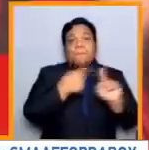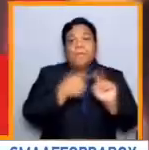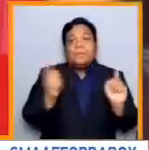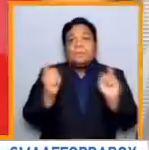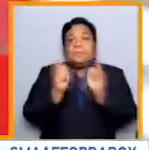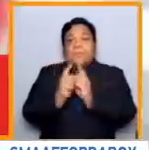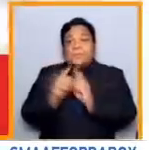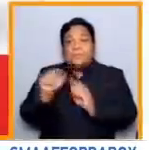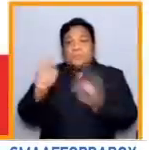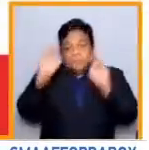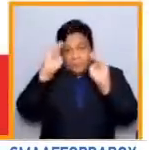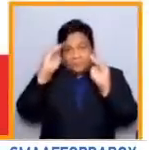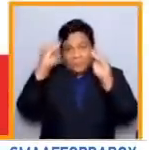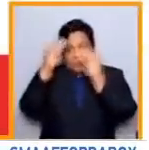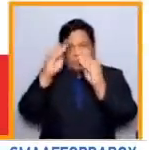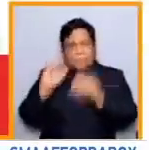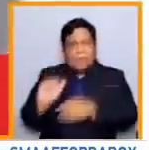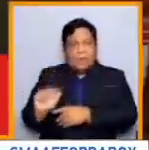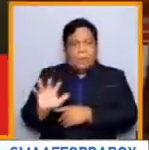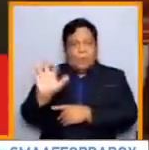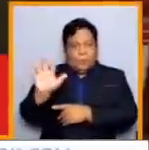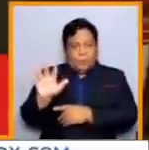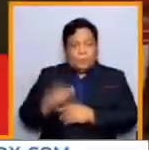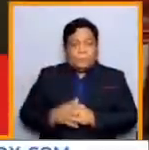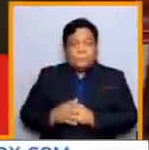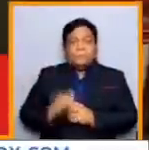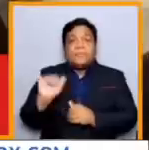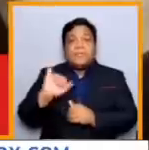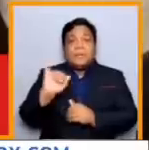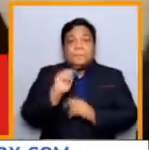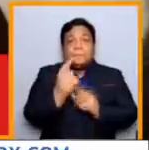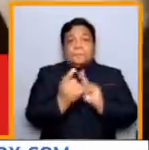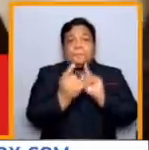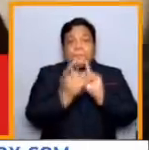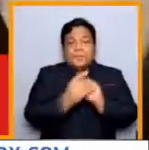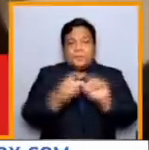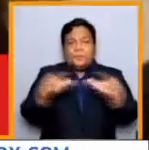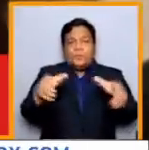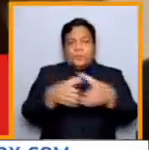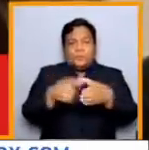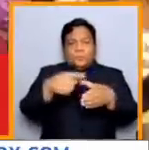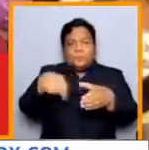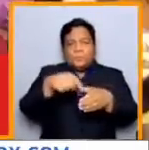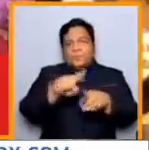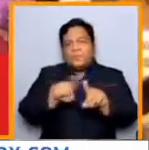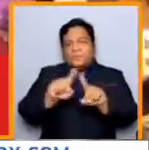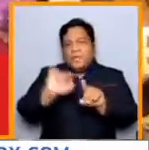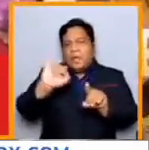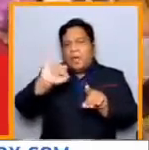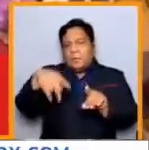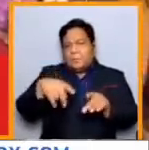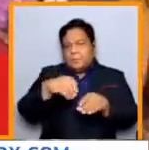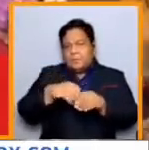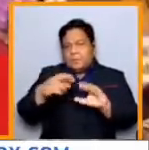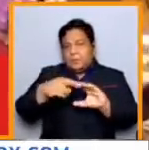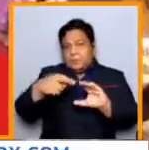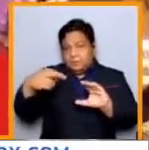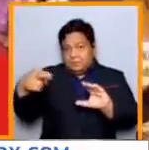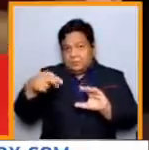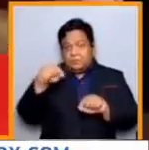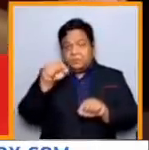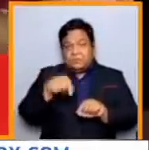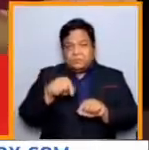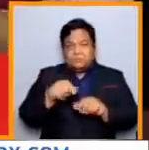Leon. Binisita rin ni Robredo at Pangilinan ang koalisyon ng mga indigenous people sa Rizal na isang